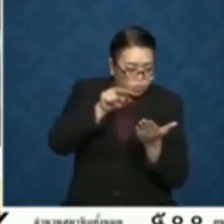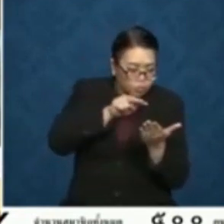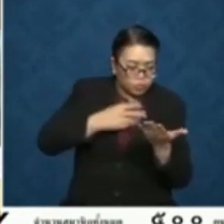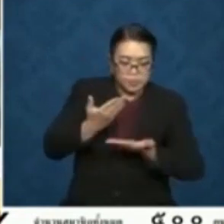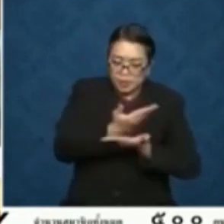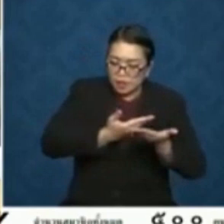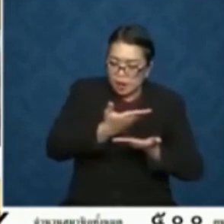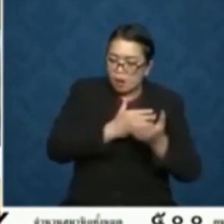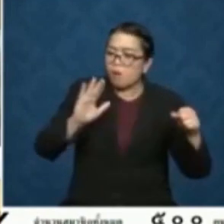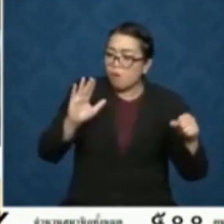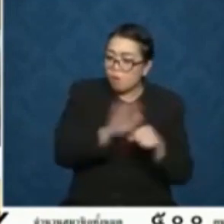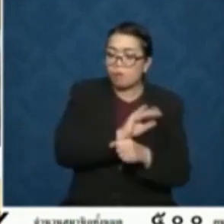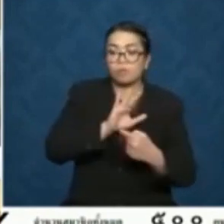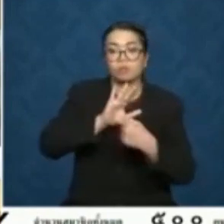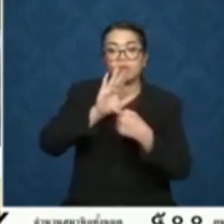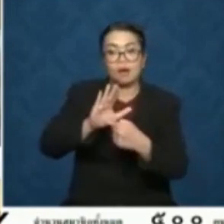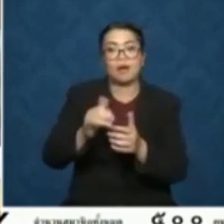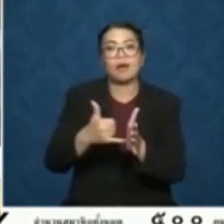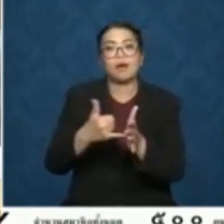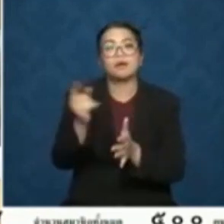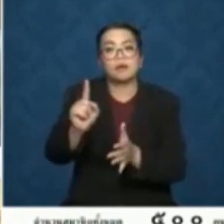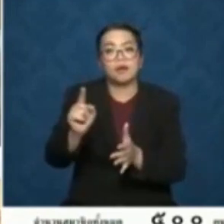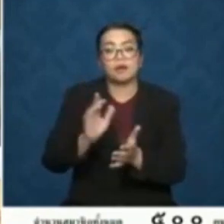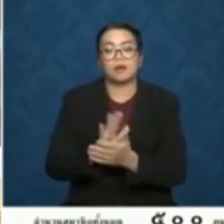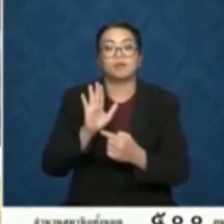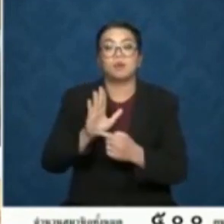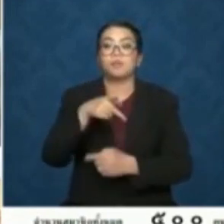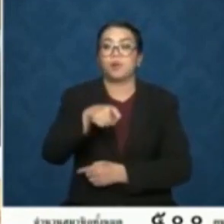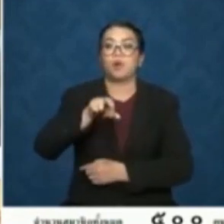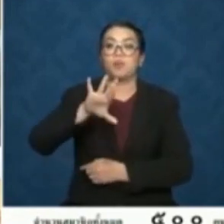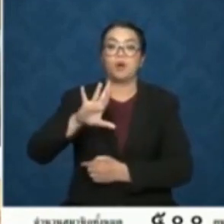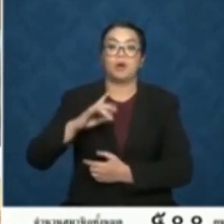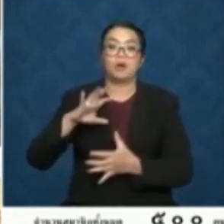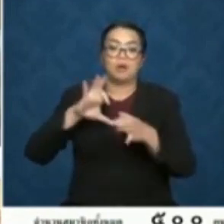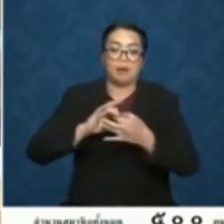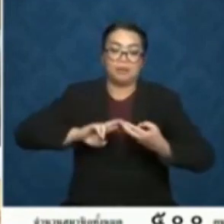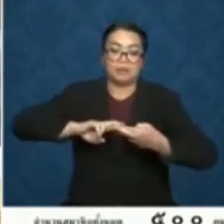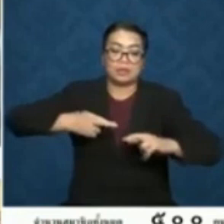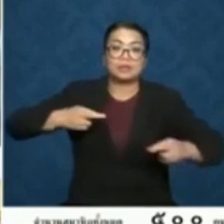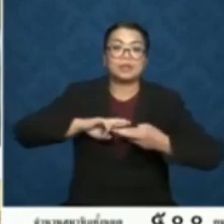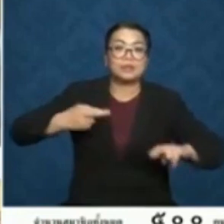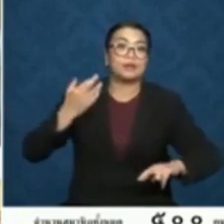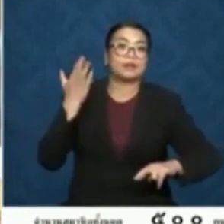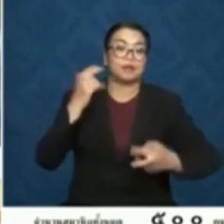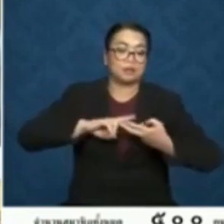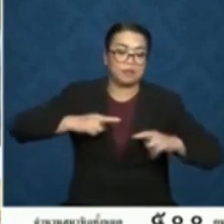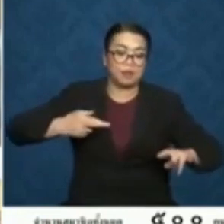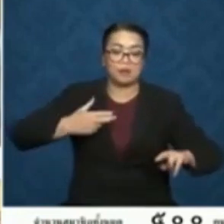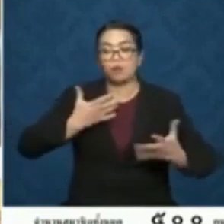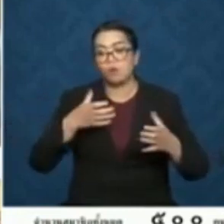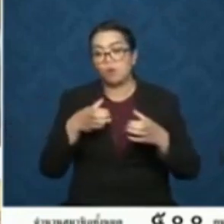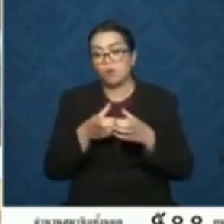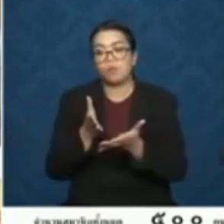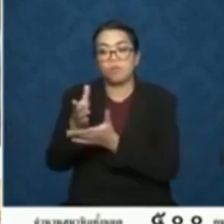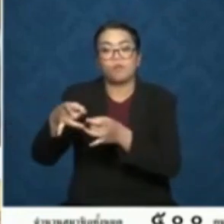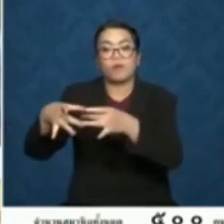ในการตากฎหมายต้องให้เกิดความรอบคอบท่านประธานครับผมยกตัวอย่างง่ายๆเลยพรบชนเผ่าน